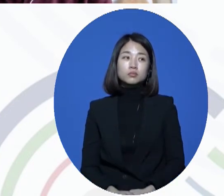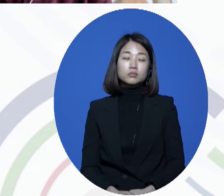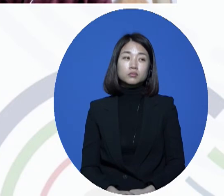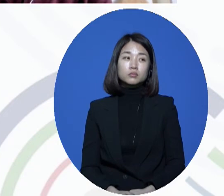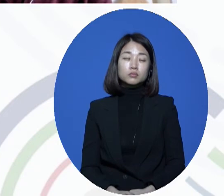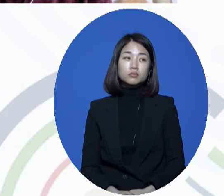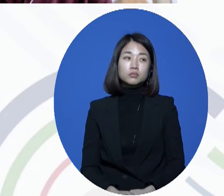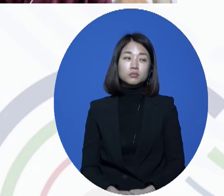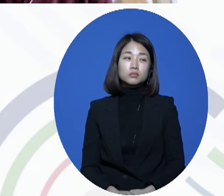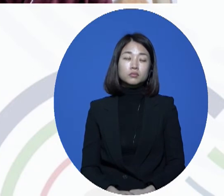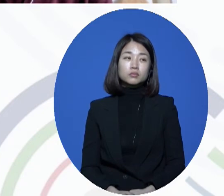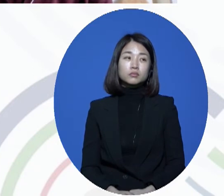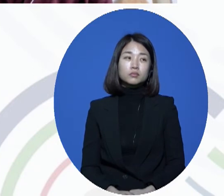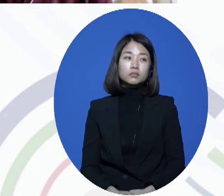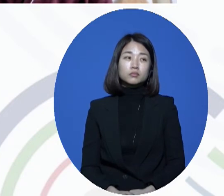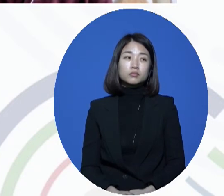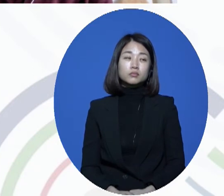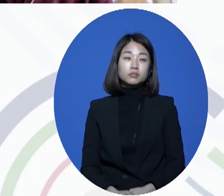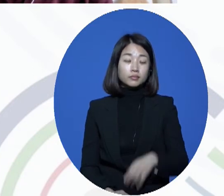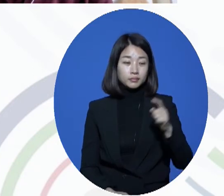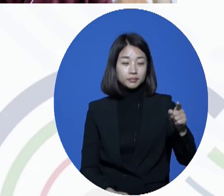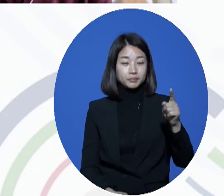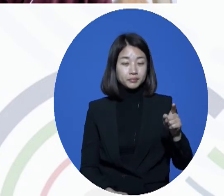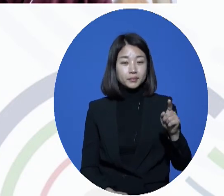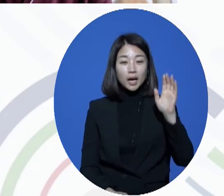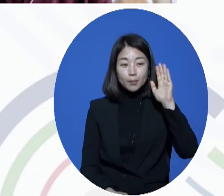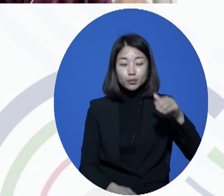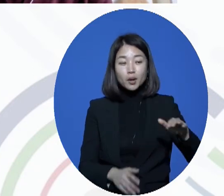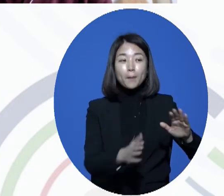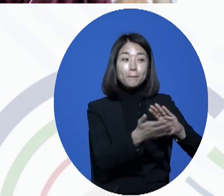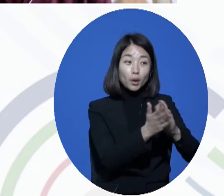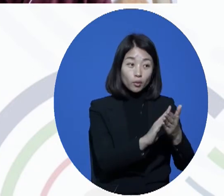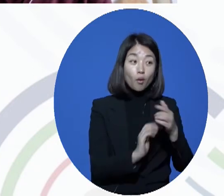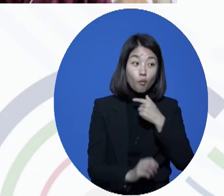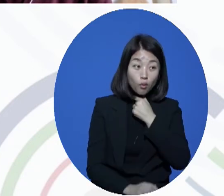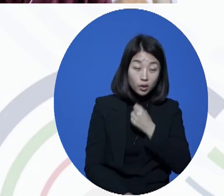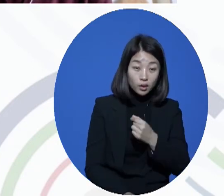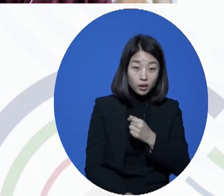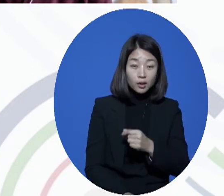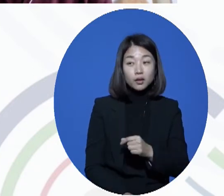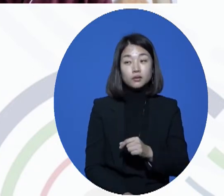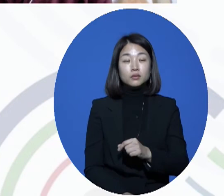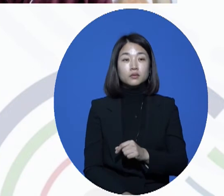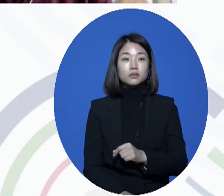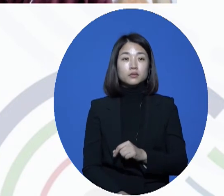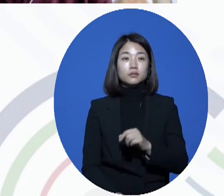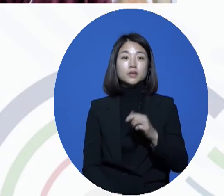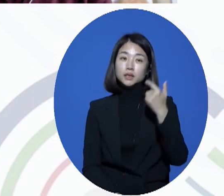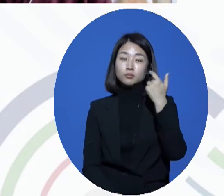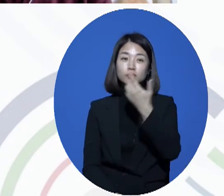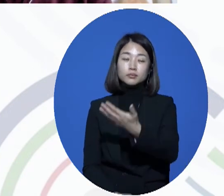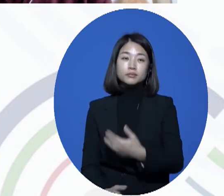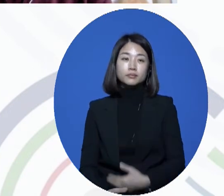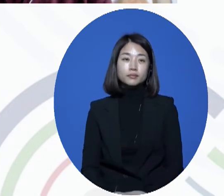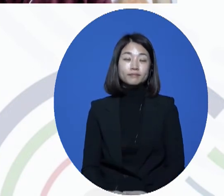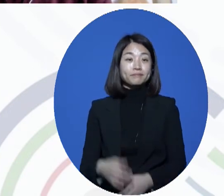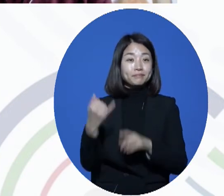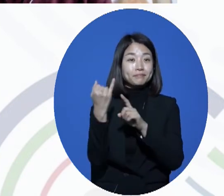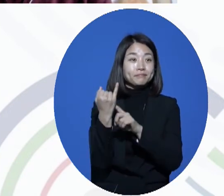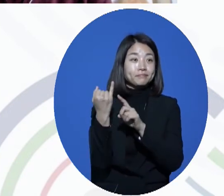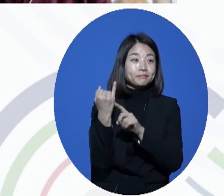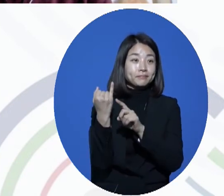이런 변화를 가져오고자 하는 어떤 활동에 대해 계획이 있는지에 대한 질문이 들어와 있습니다. 우리 드러거나